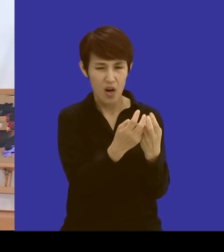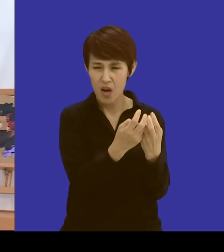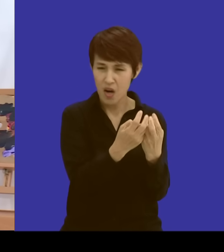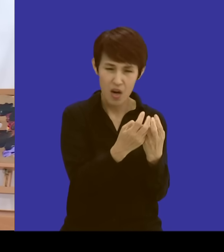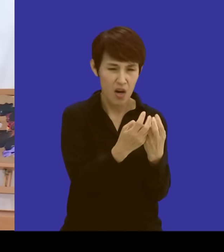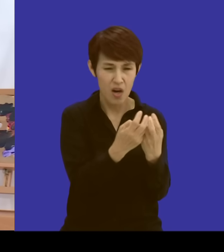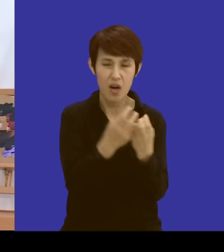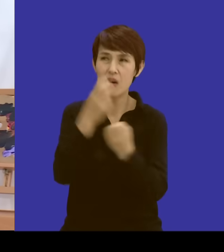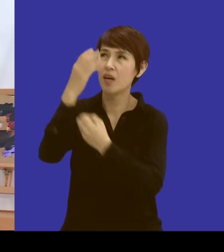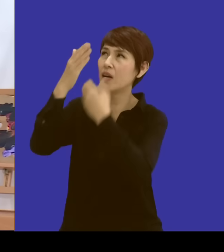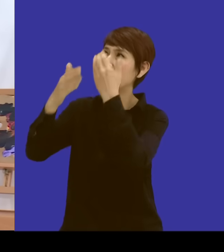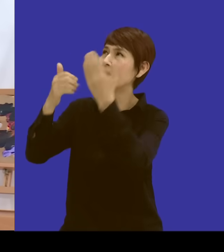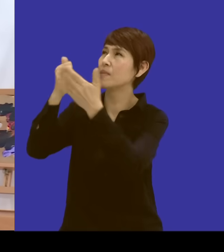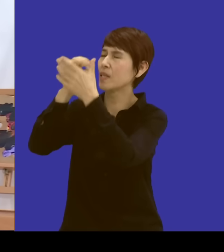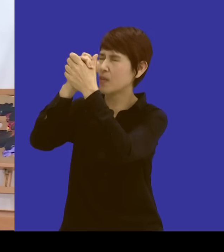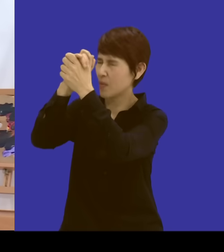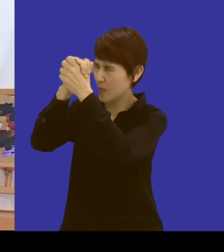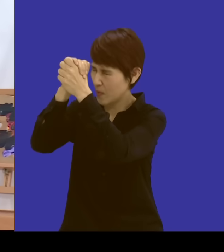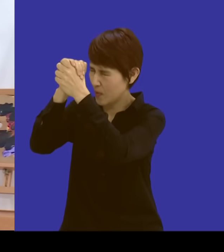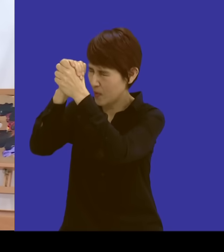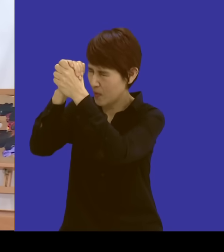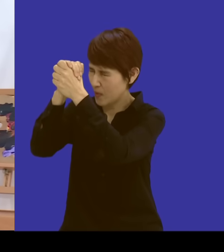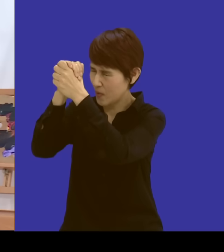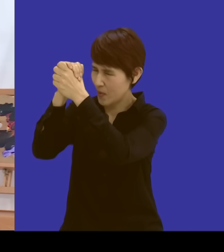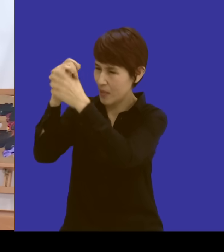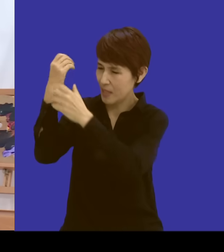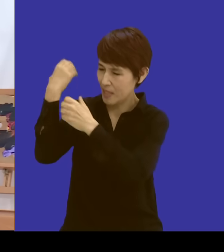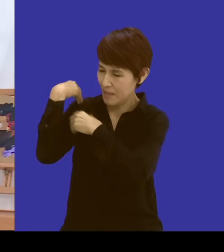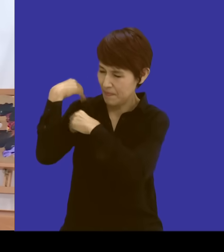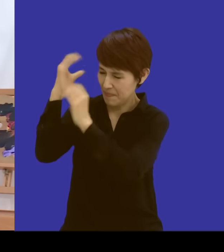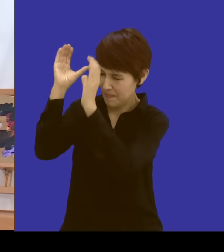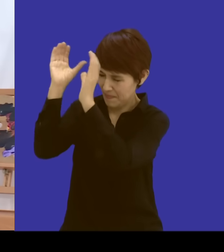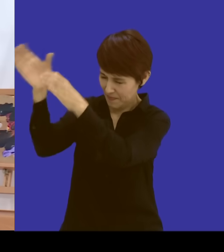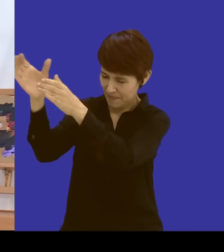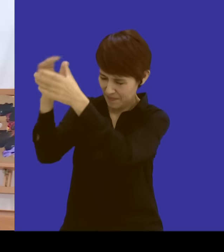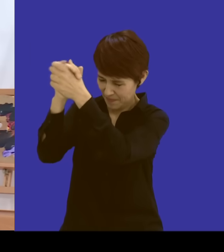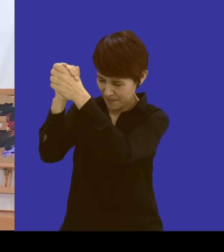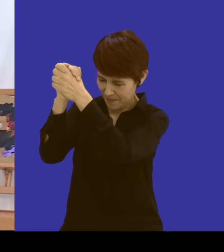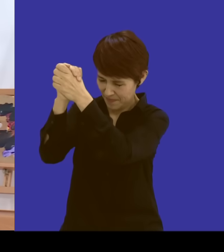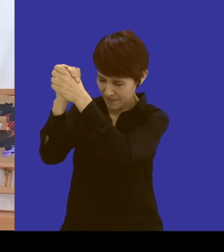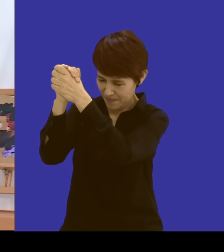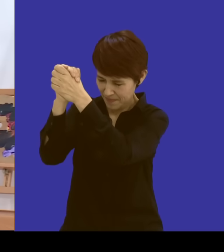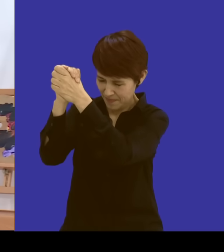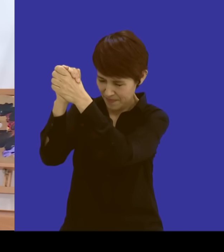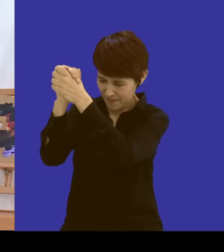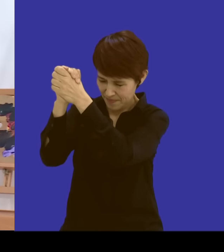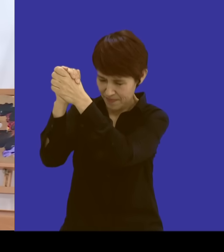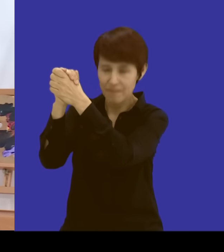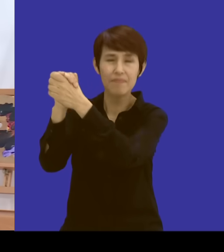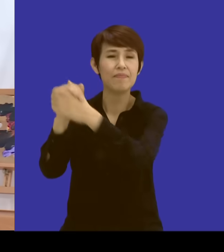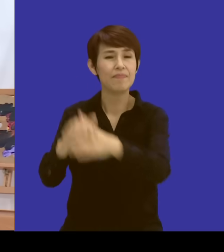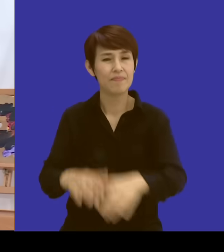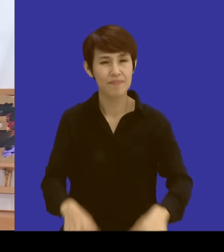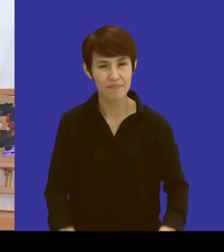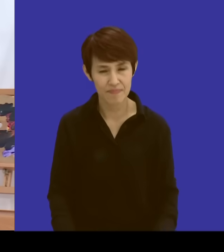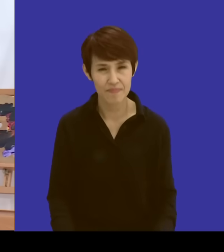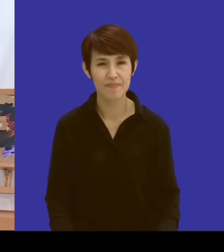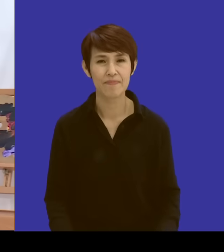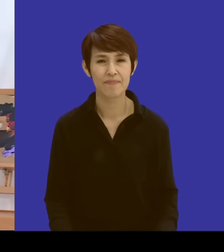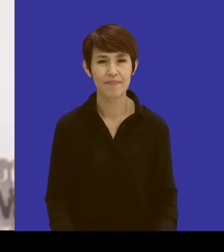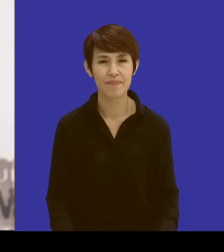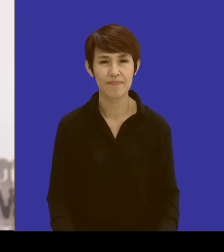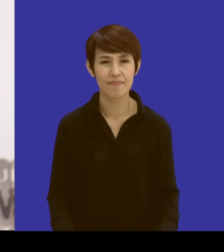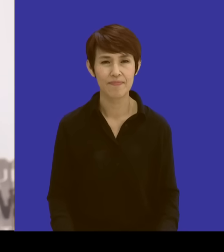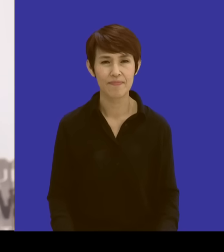짐을 엄마가 그 짐을 다루는 방식이 하나님께 끝까지 기도하시는 거였구나. 그게